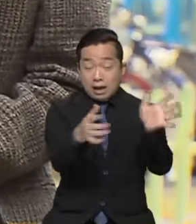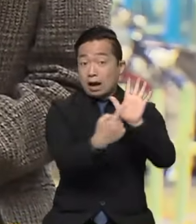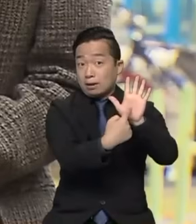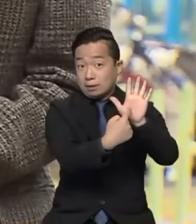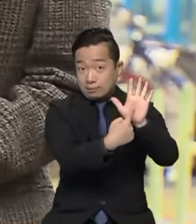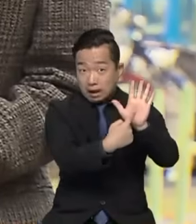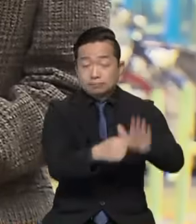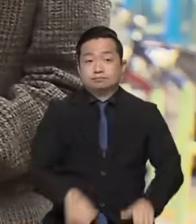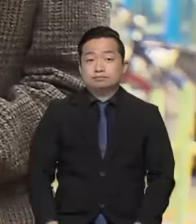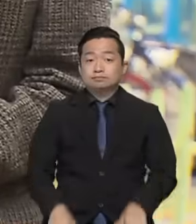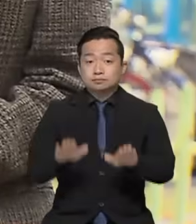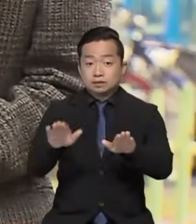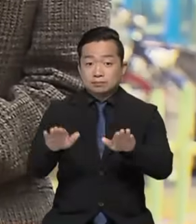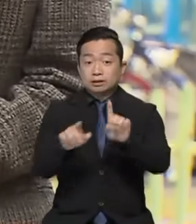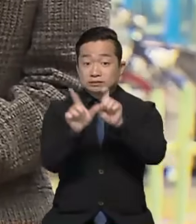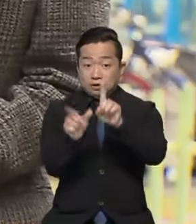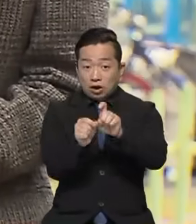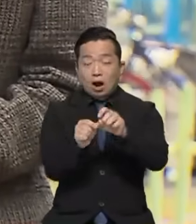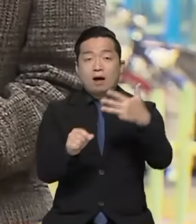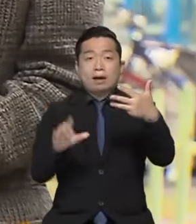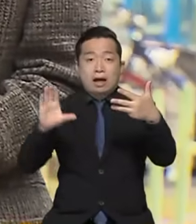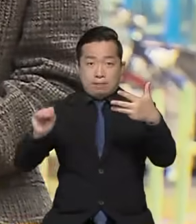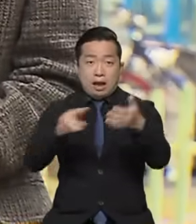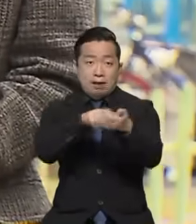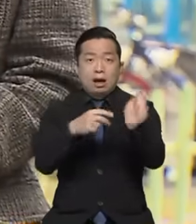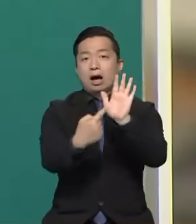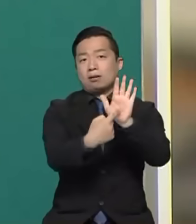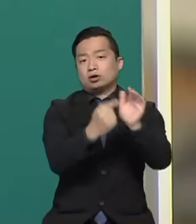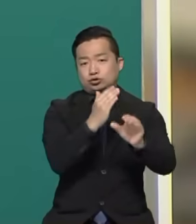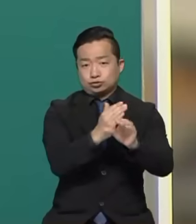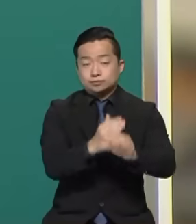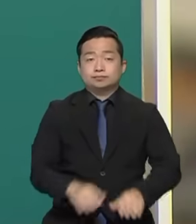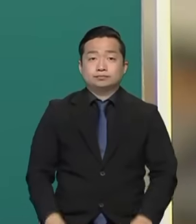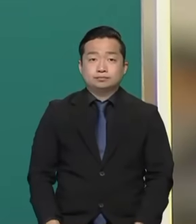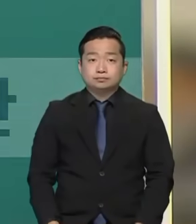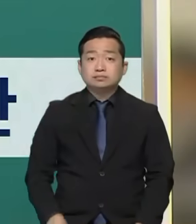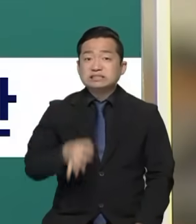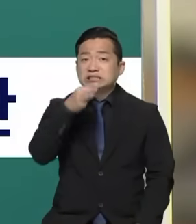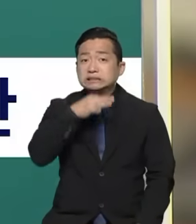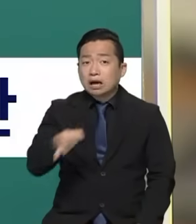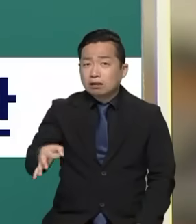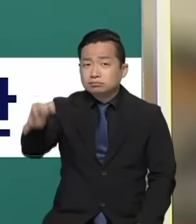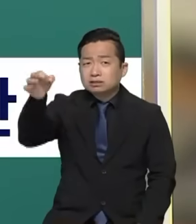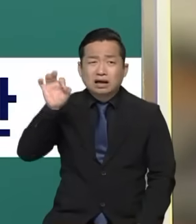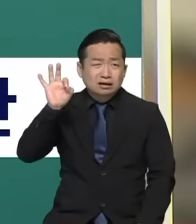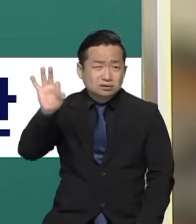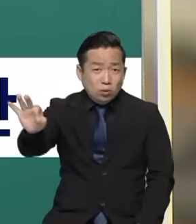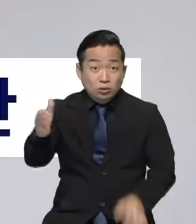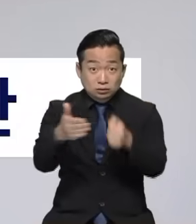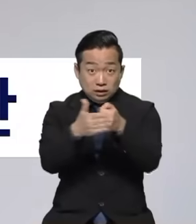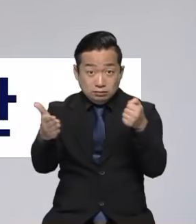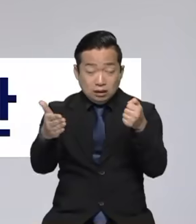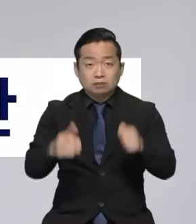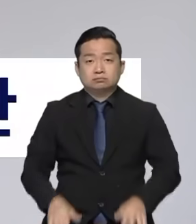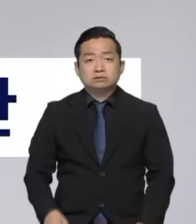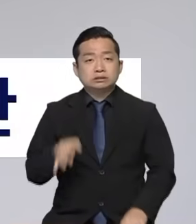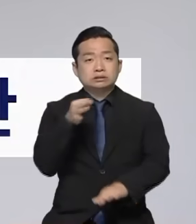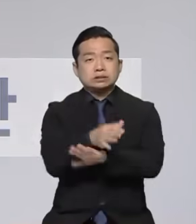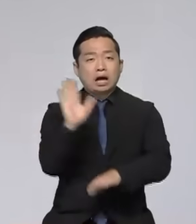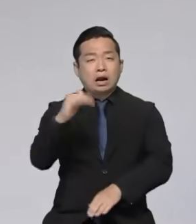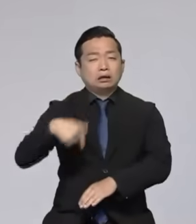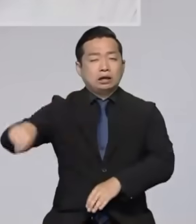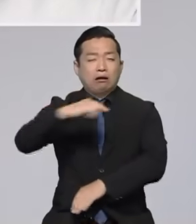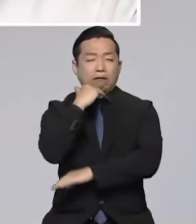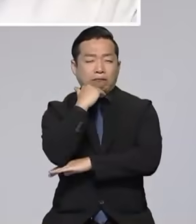매물은 이달 초에는 8만 건까지 쌓였습니다. 고금리 장기화 예고는 관망 심리를 더